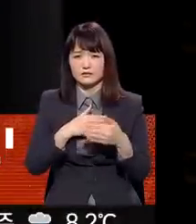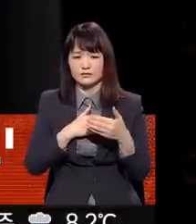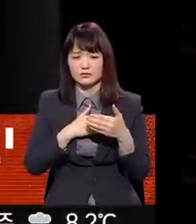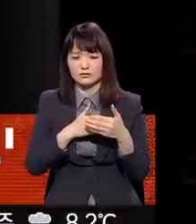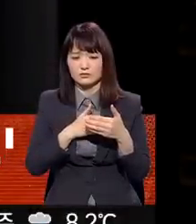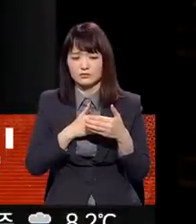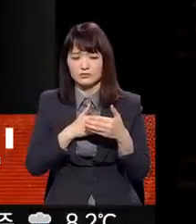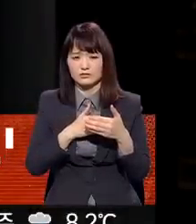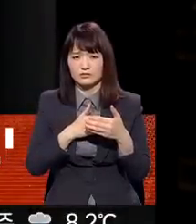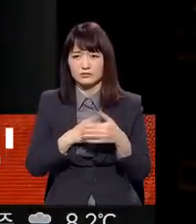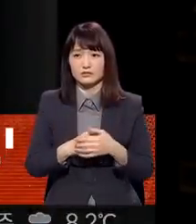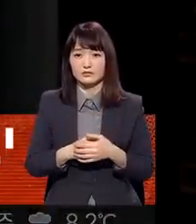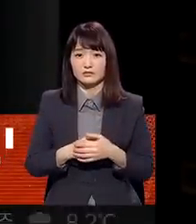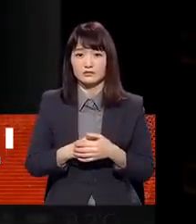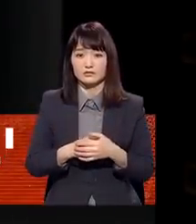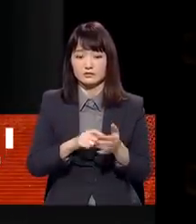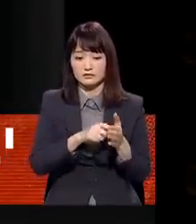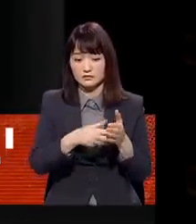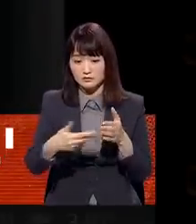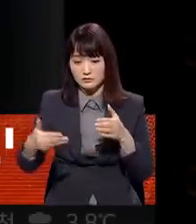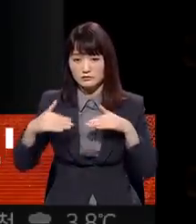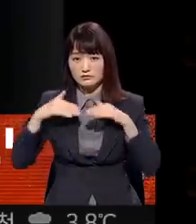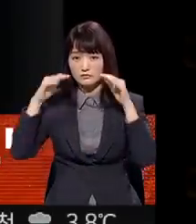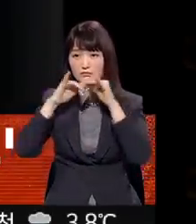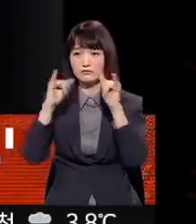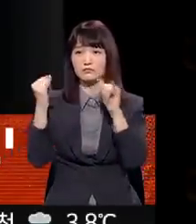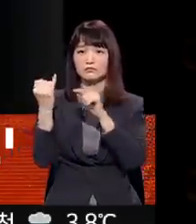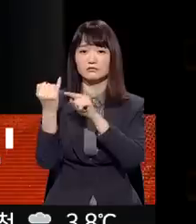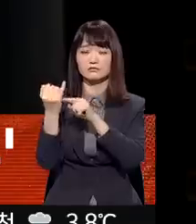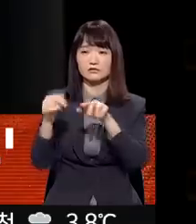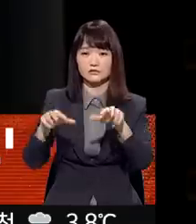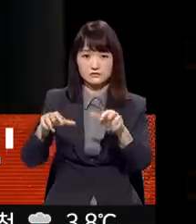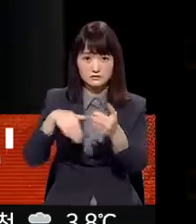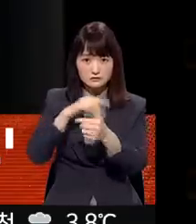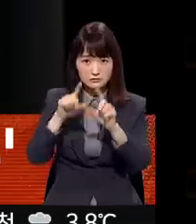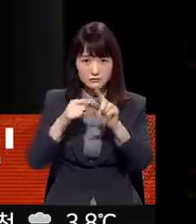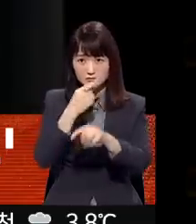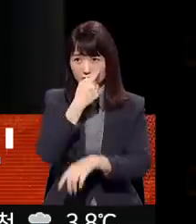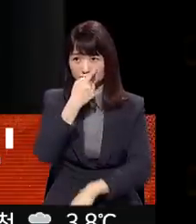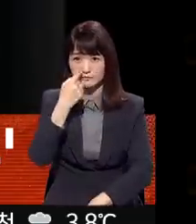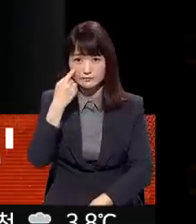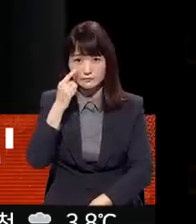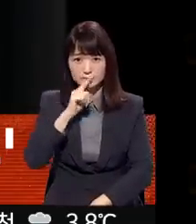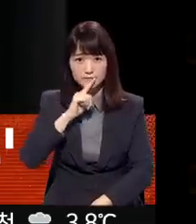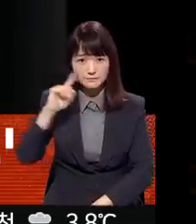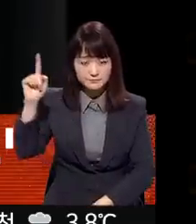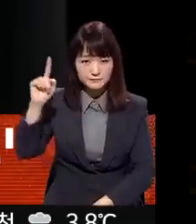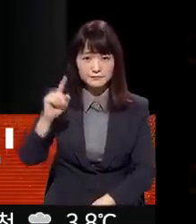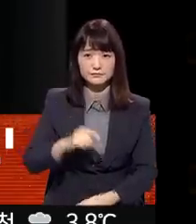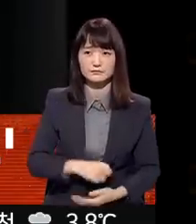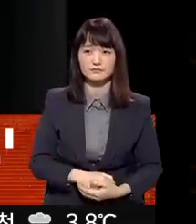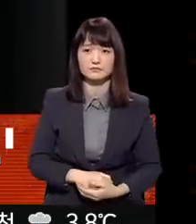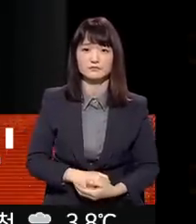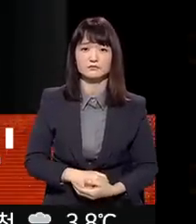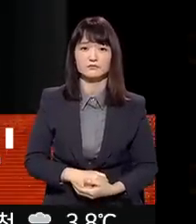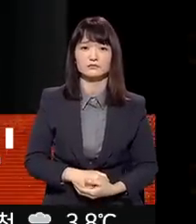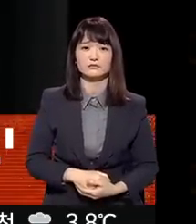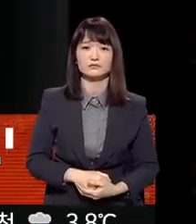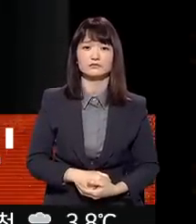됩니다. 하지만 이제 성인이 되고 나서는 이 상황을 빨리 파악을 해서 뭐 신고를 한다든지 거기서